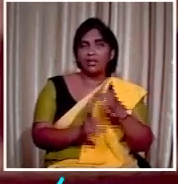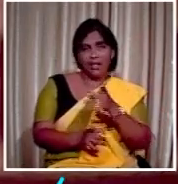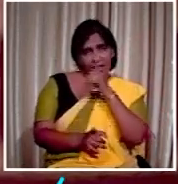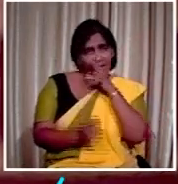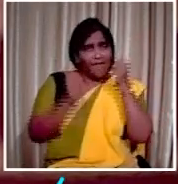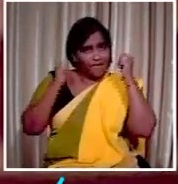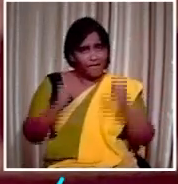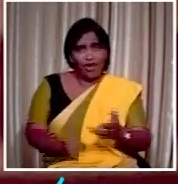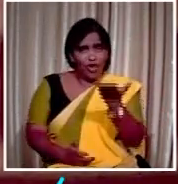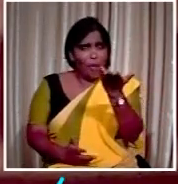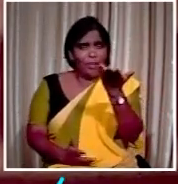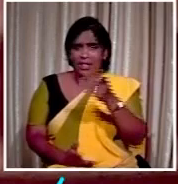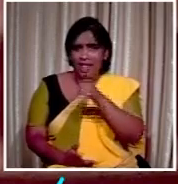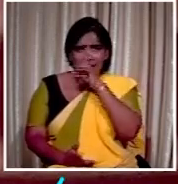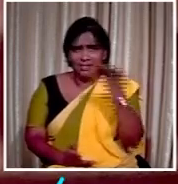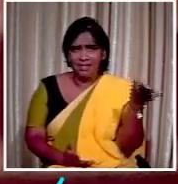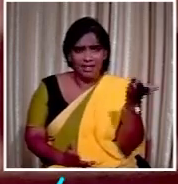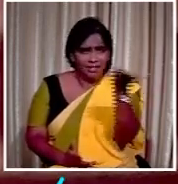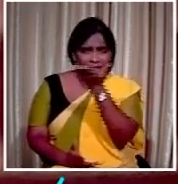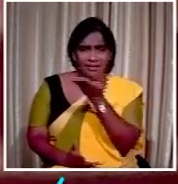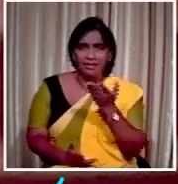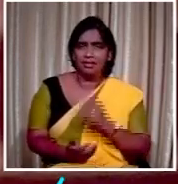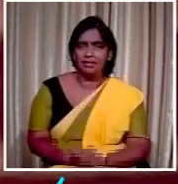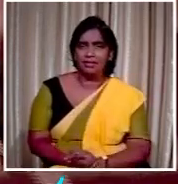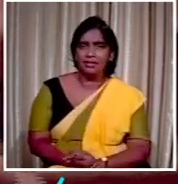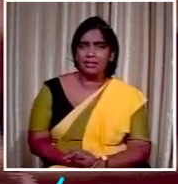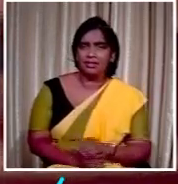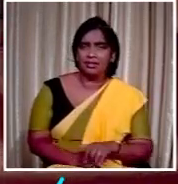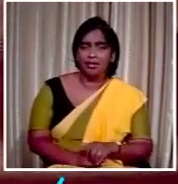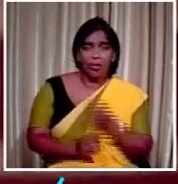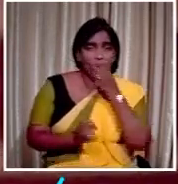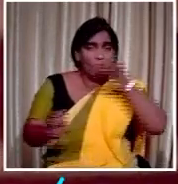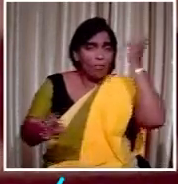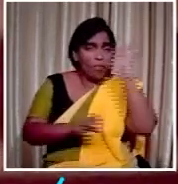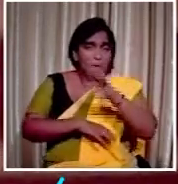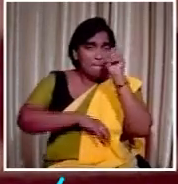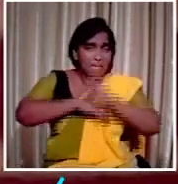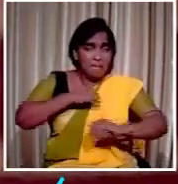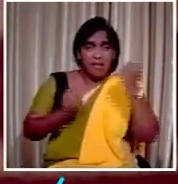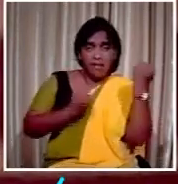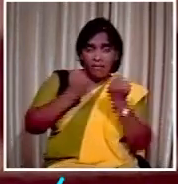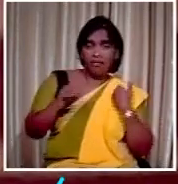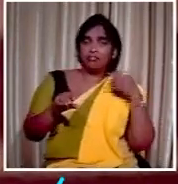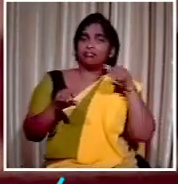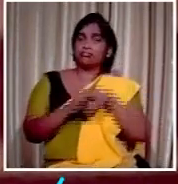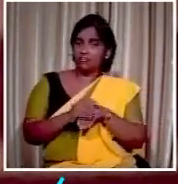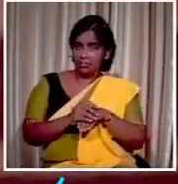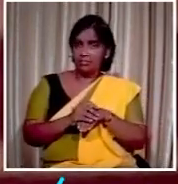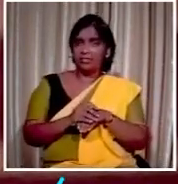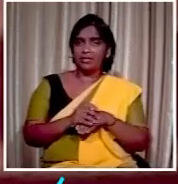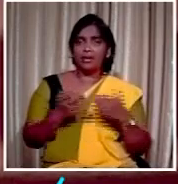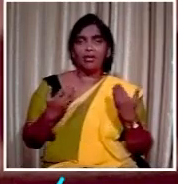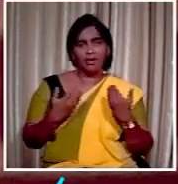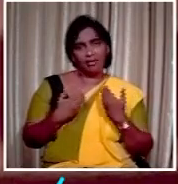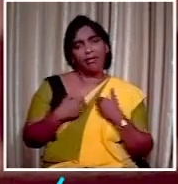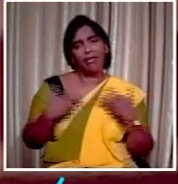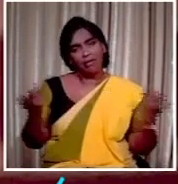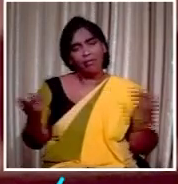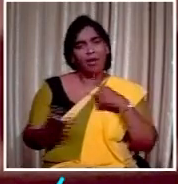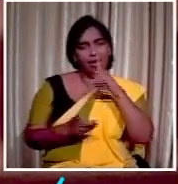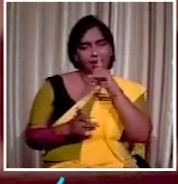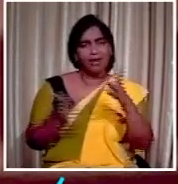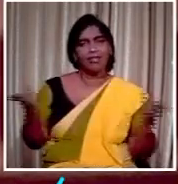ඔයෝකින්ද කියන යන්නේ ලැජ්ජාවක් නැද්ද උඹලට බෝම්බ ගහන්න ප්ලෑන් කරපු වාහනේ ඉඳන් යනවා නම් අපි තව මොනවද